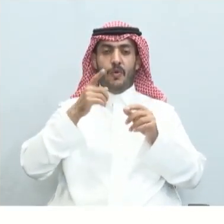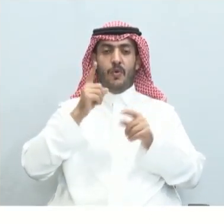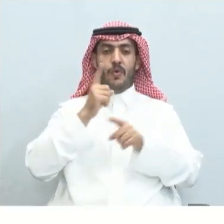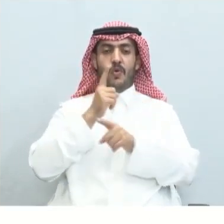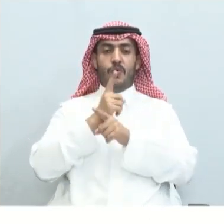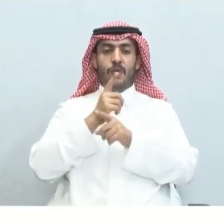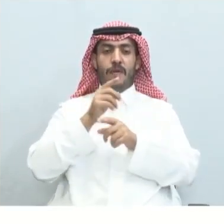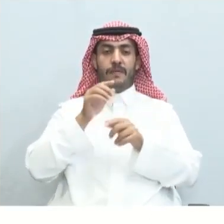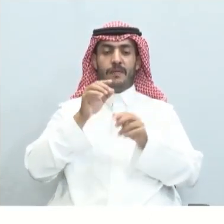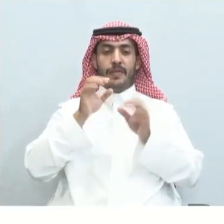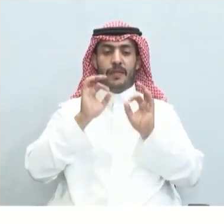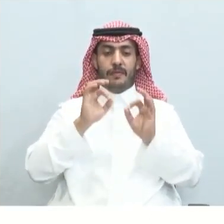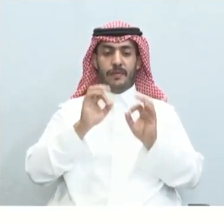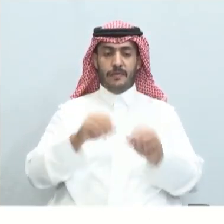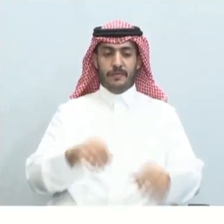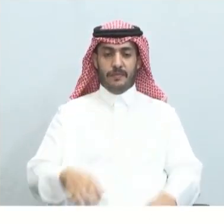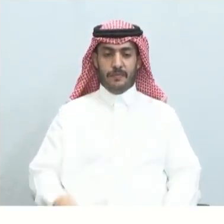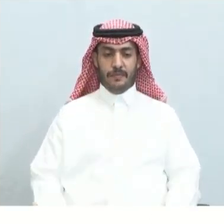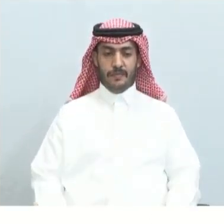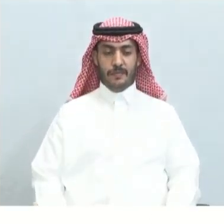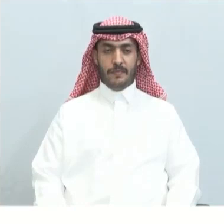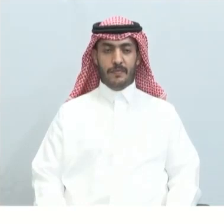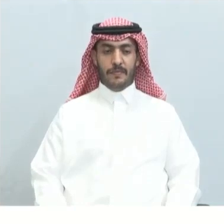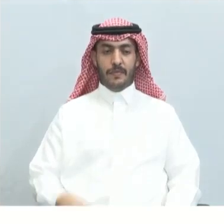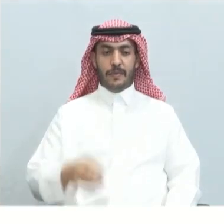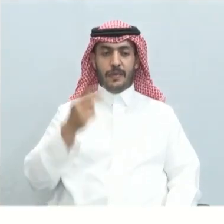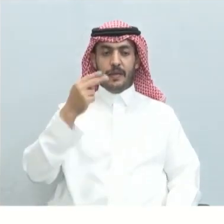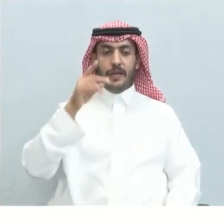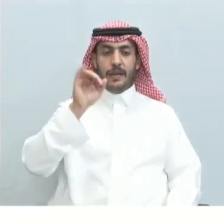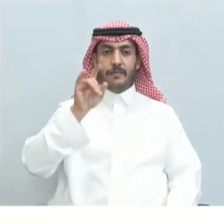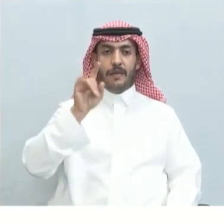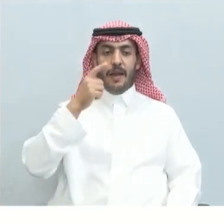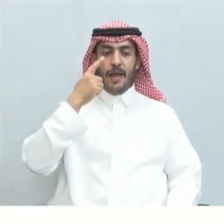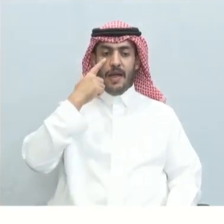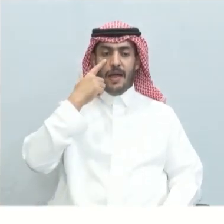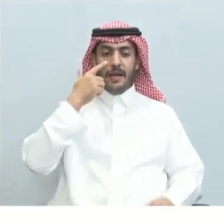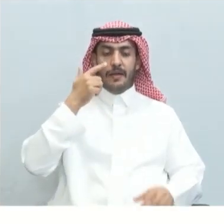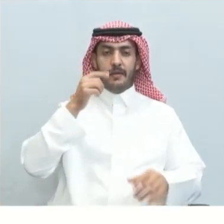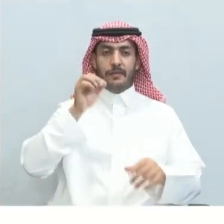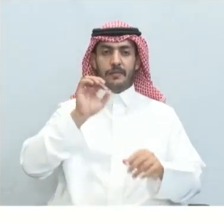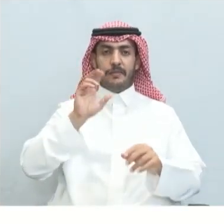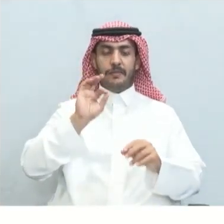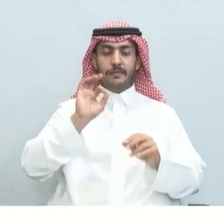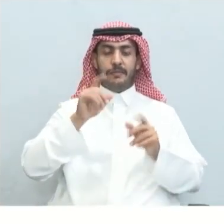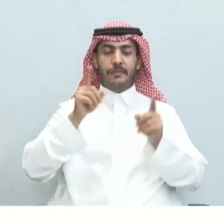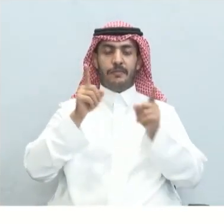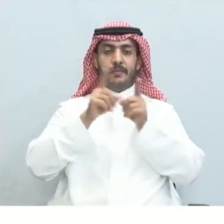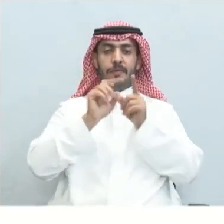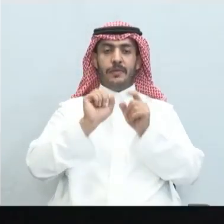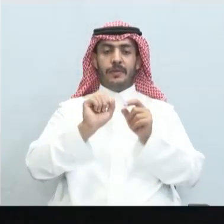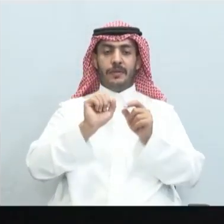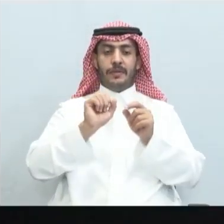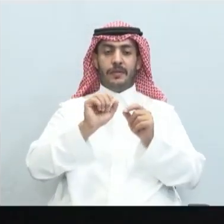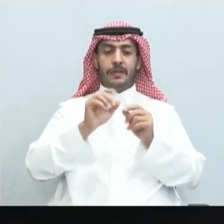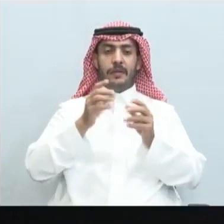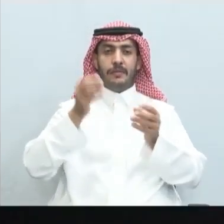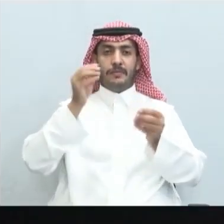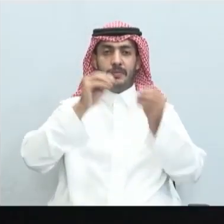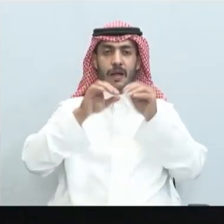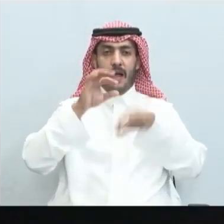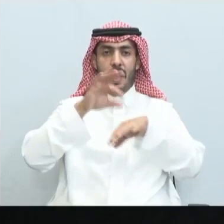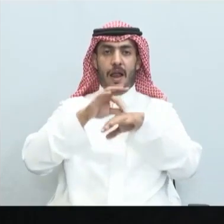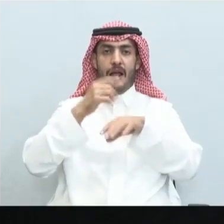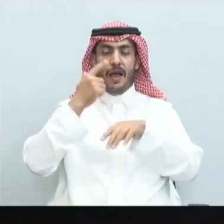اولا علم الاحياء علم الاحيان الذي يختص ب تركيب